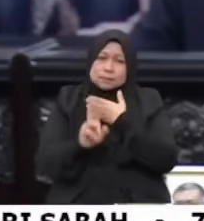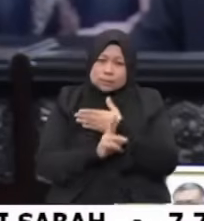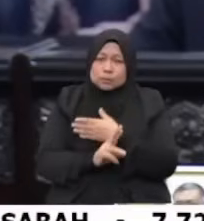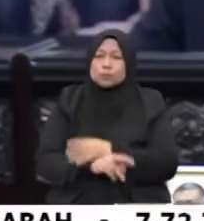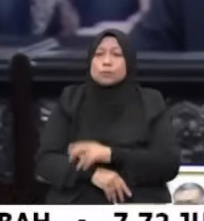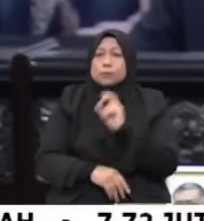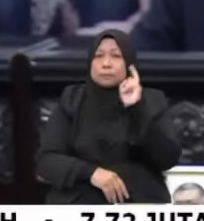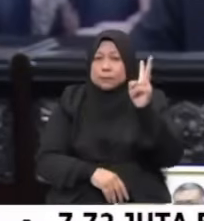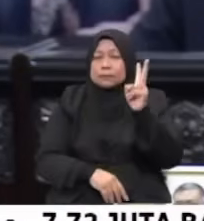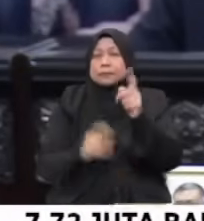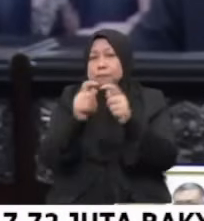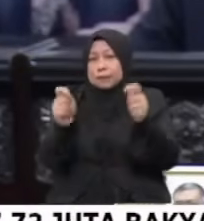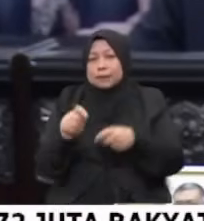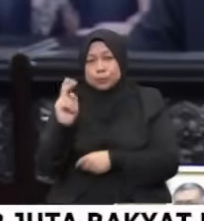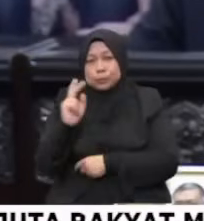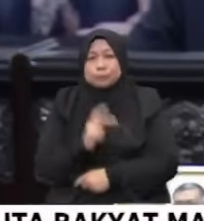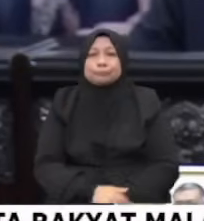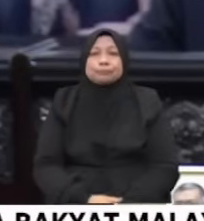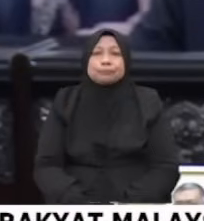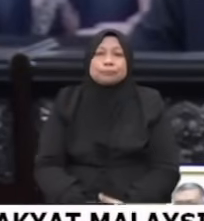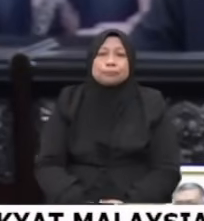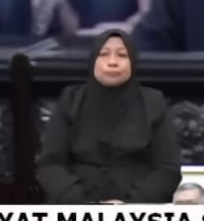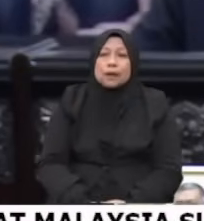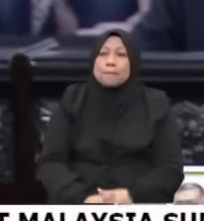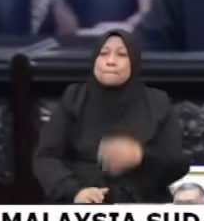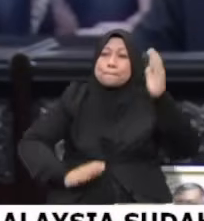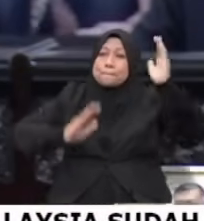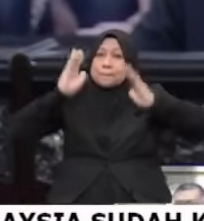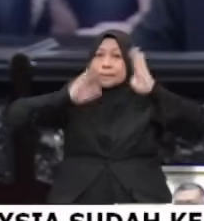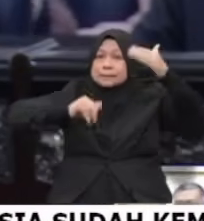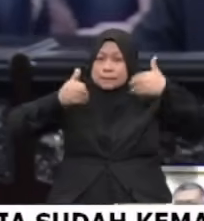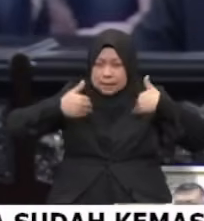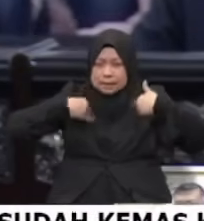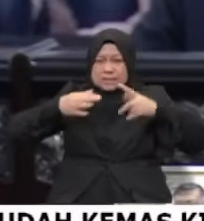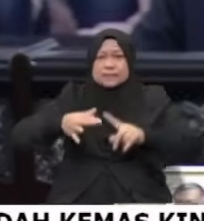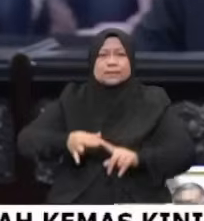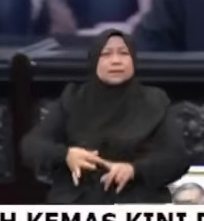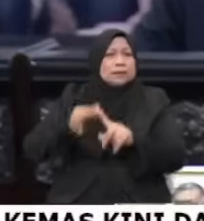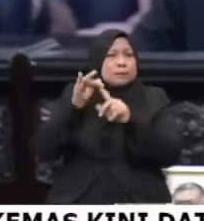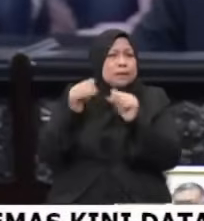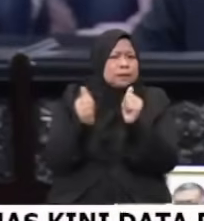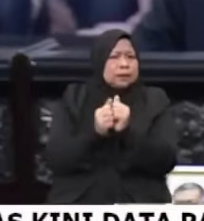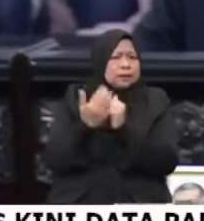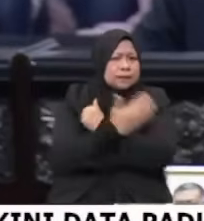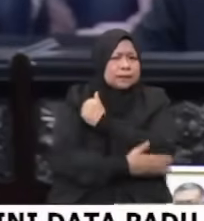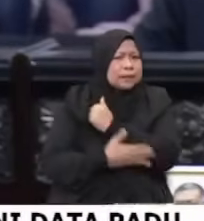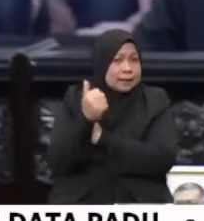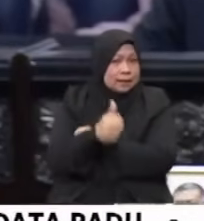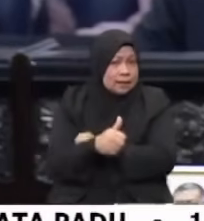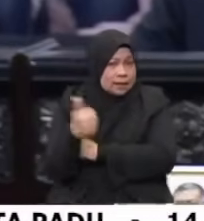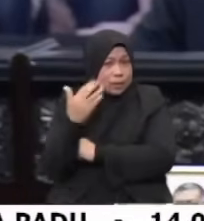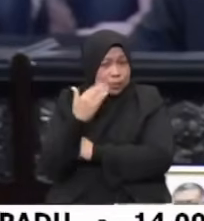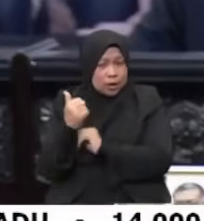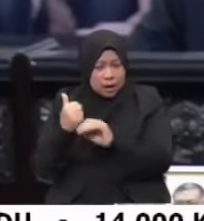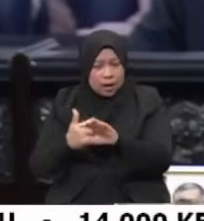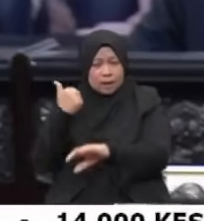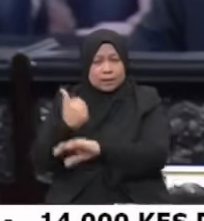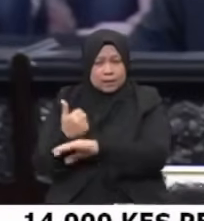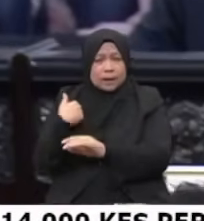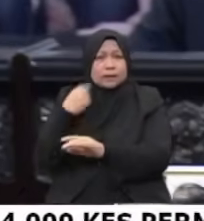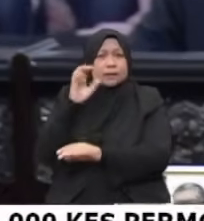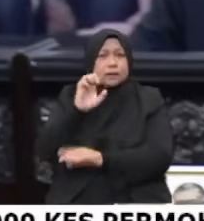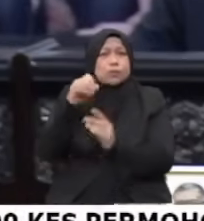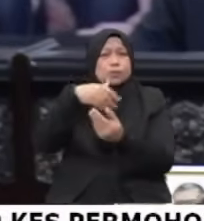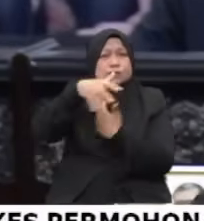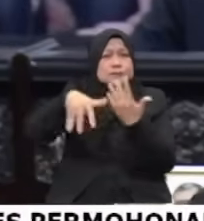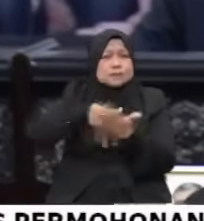supply chain Malaysia mempunyai kelebihan berbanding dengan negara-negara yang lain kerana wujudnya ekosistem